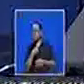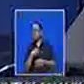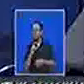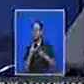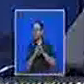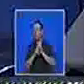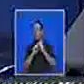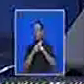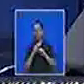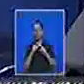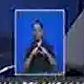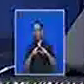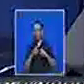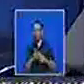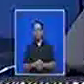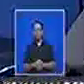A.